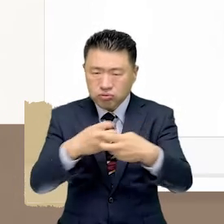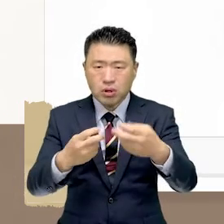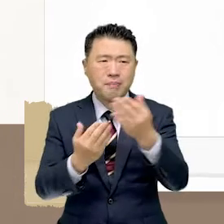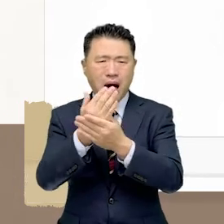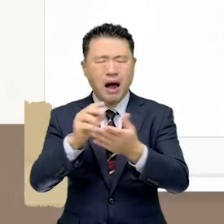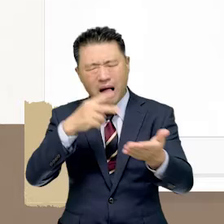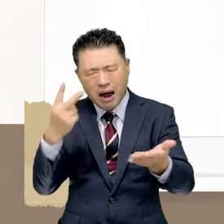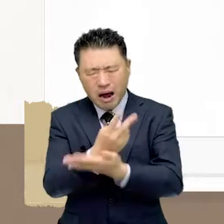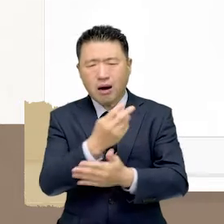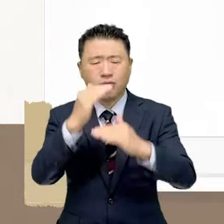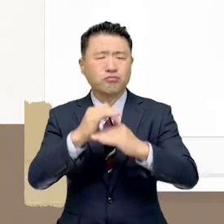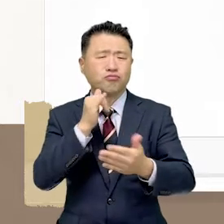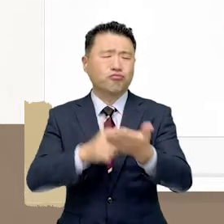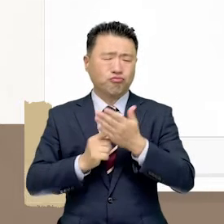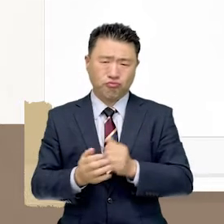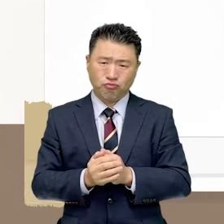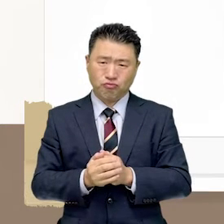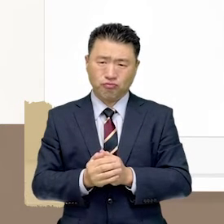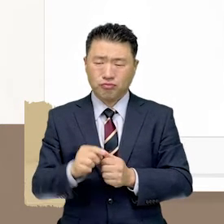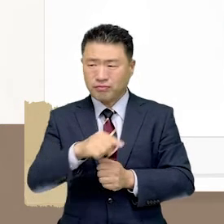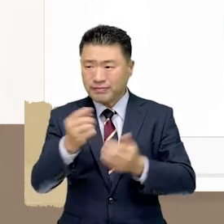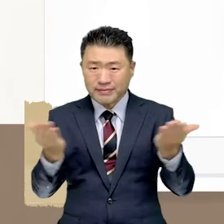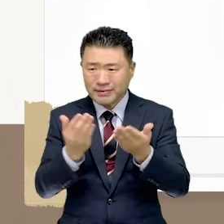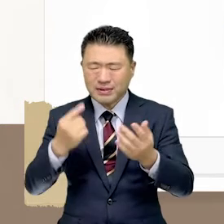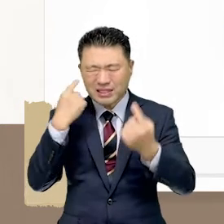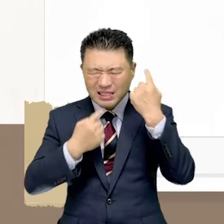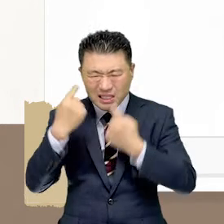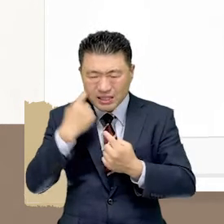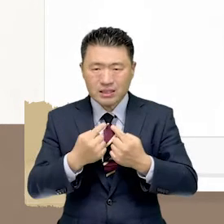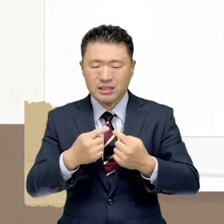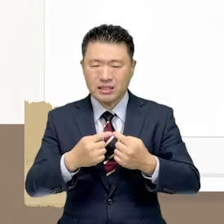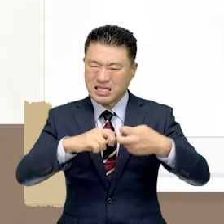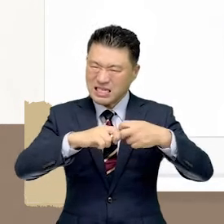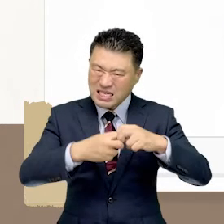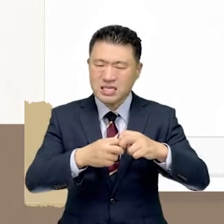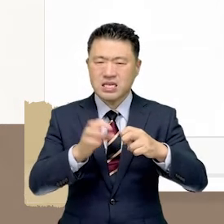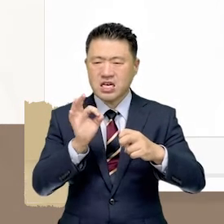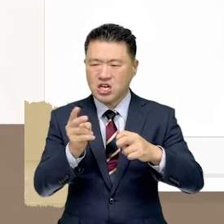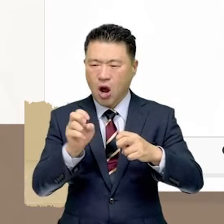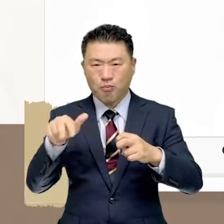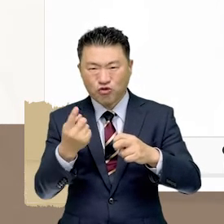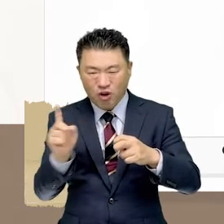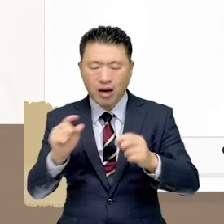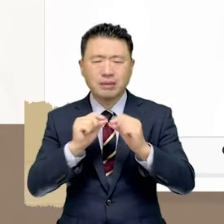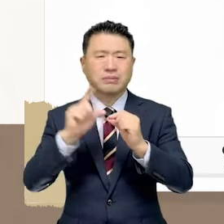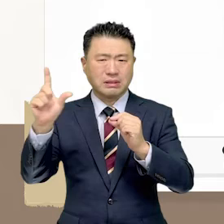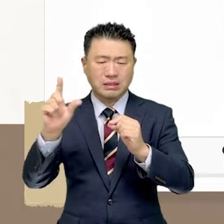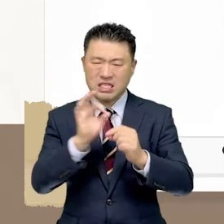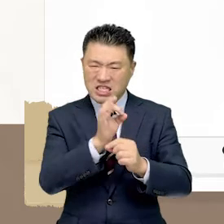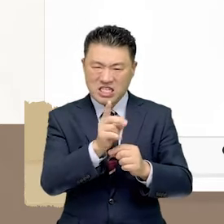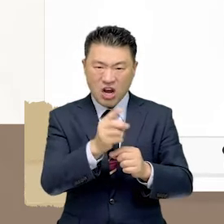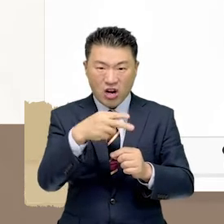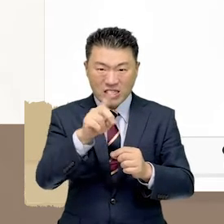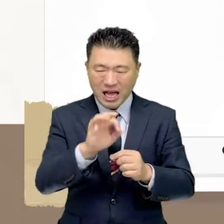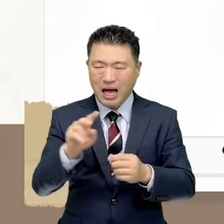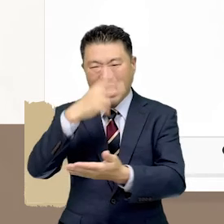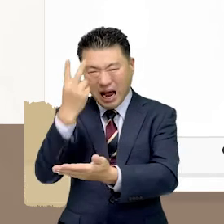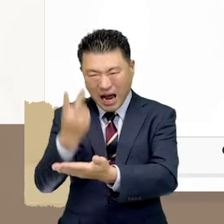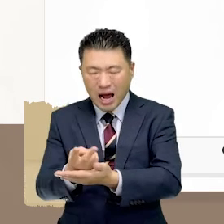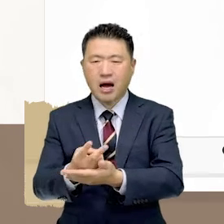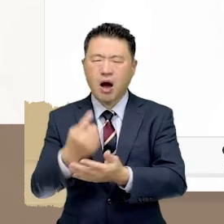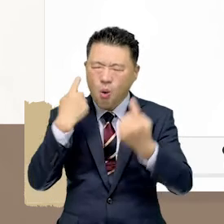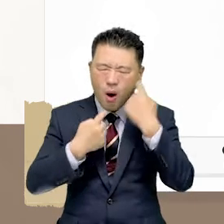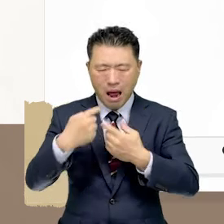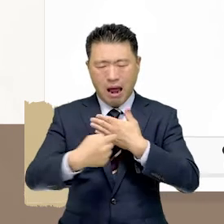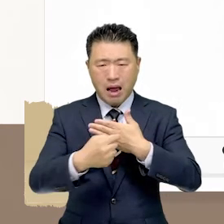발생했습니다. 산업재해 유형으로 골절이나 염좌가 대부분을 차지하며 열상, 낙상, 외상 등의